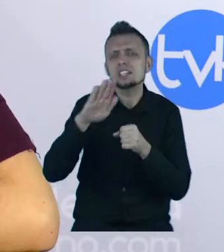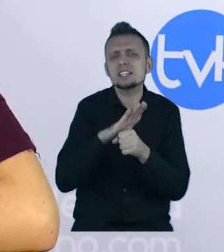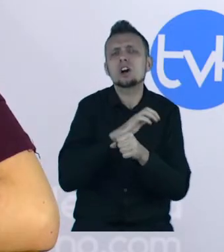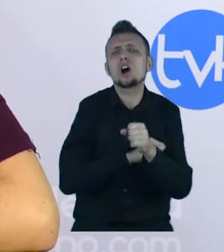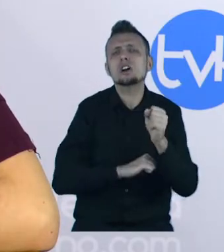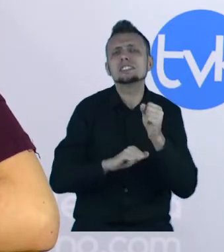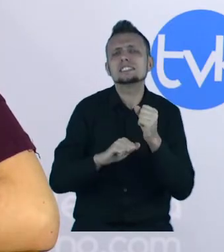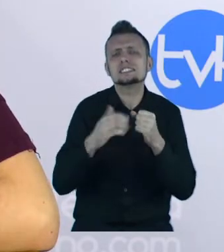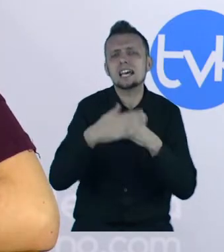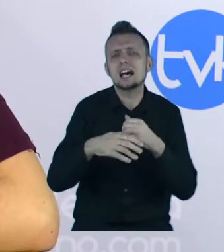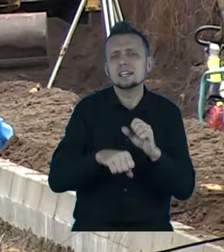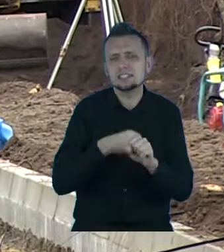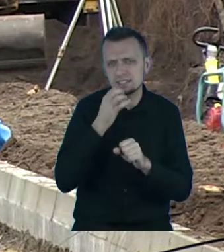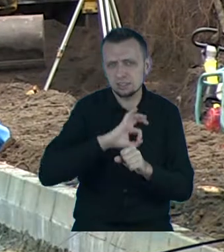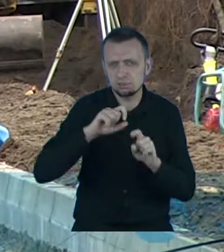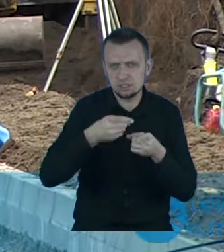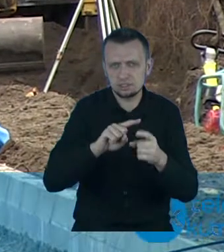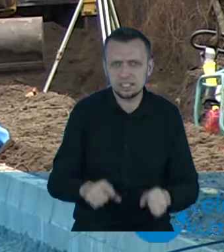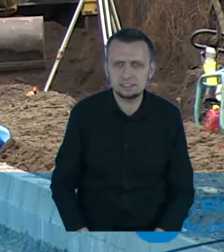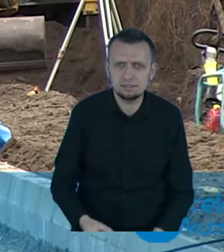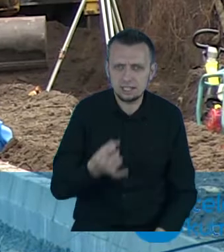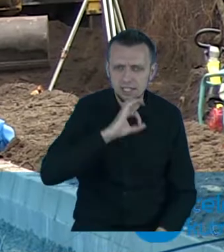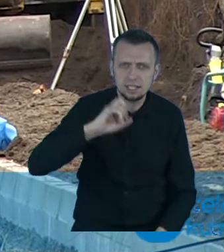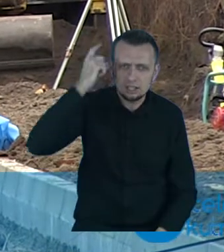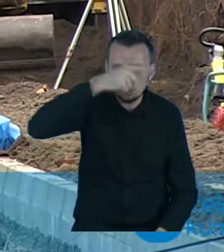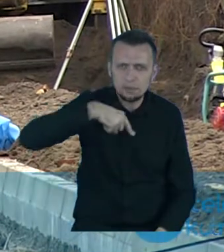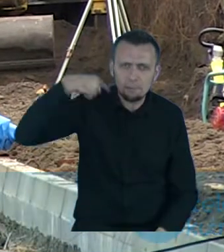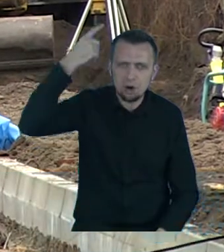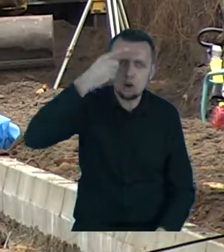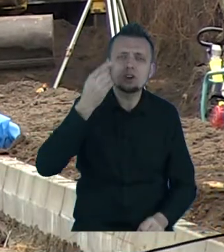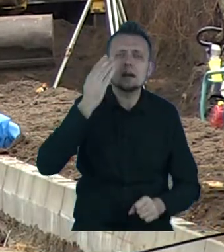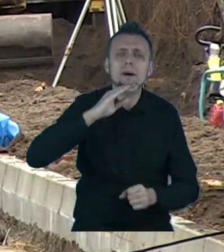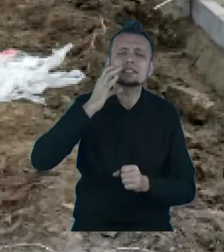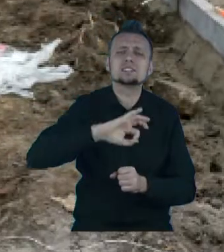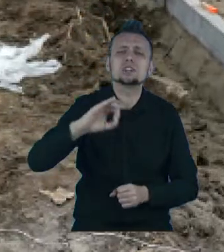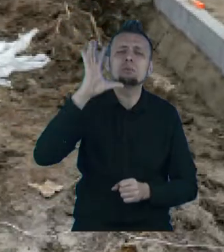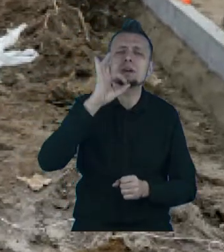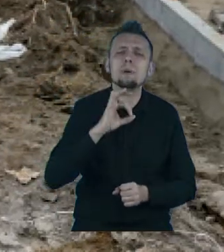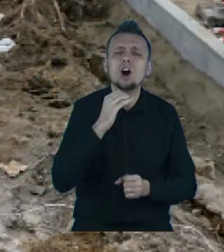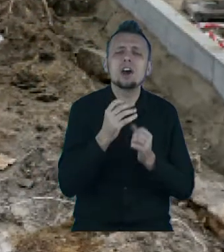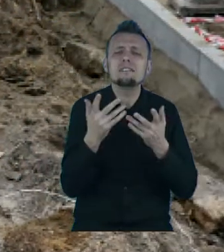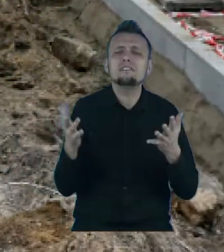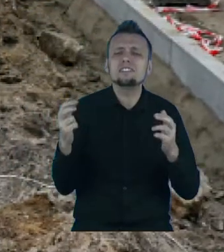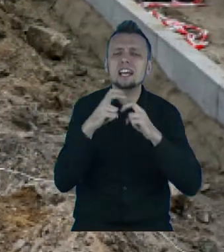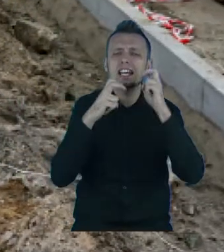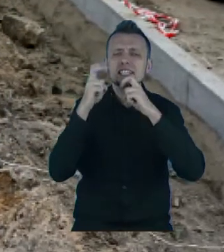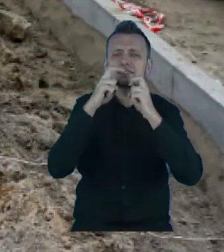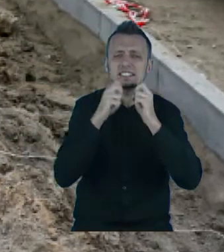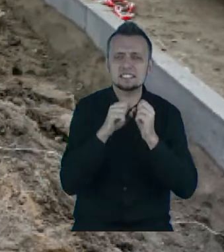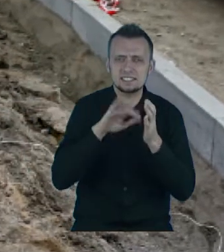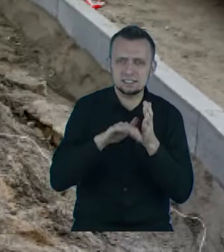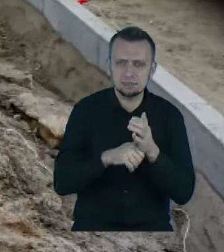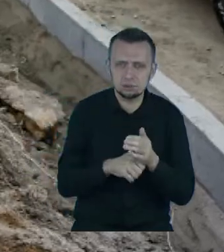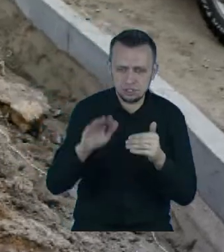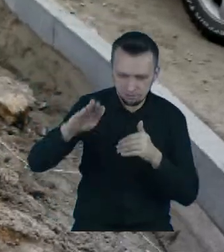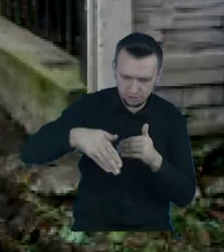inwestycjom drogowym na terenie Kutna. W mieście trwa szereg inwestycji drogowych. Już wkrótce mieszkańcy ulicy Matejki będą mogli